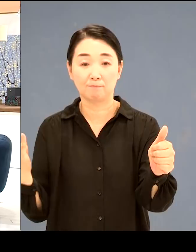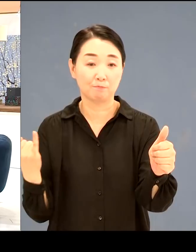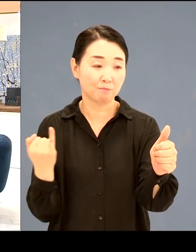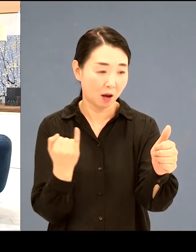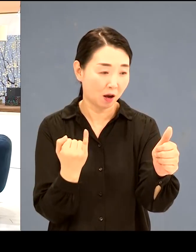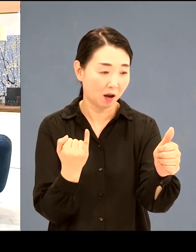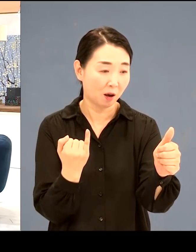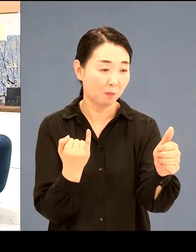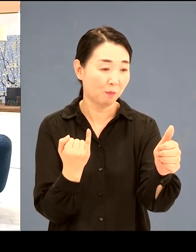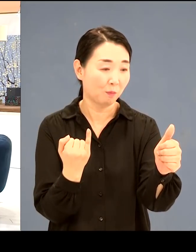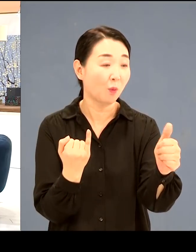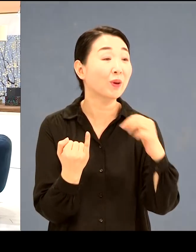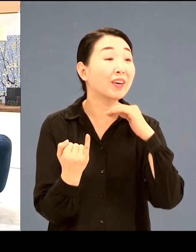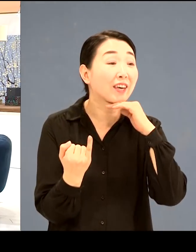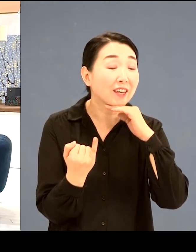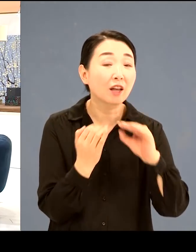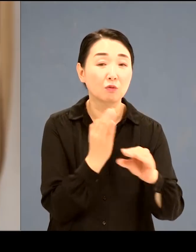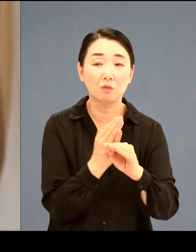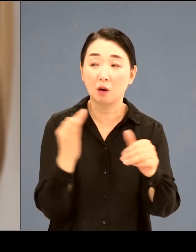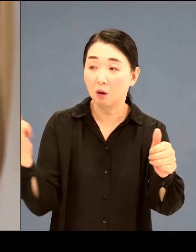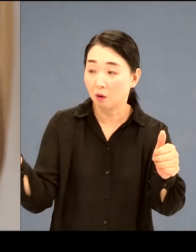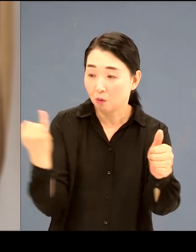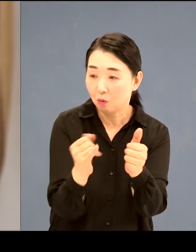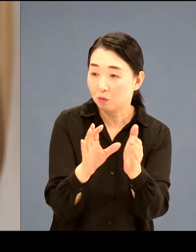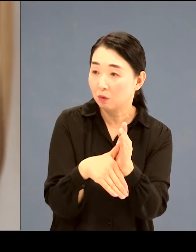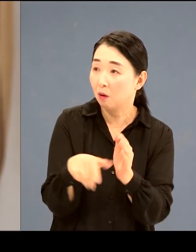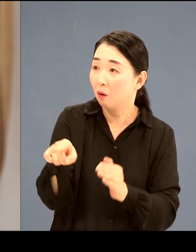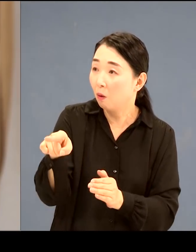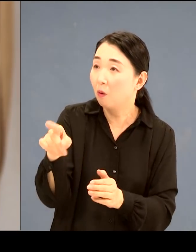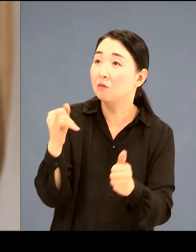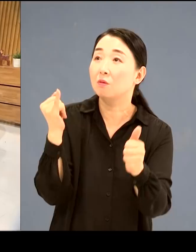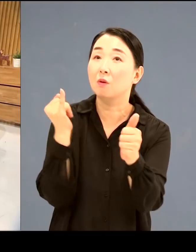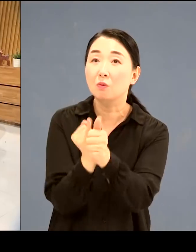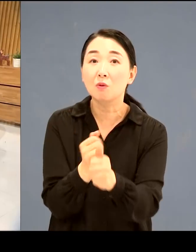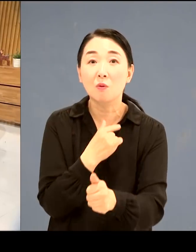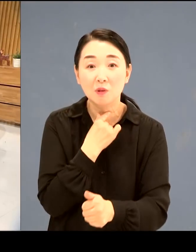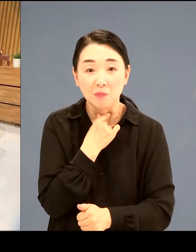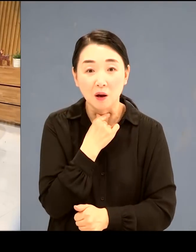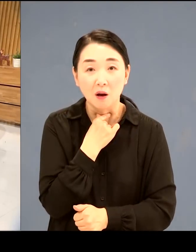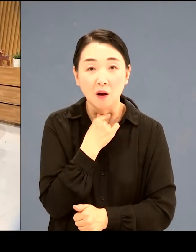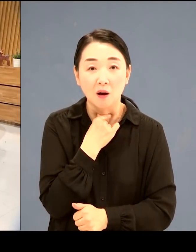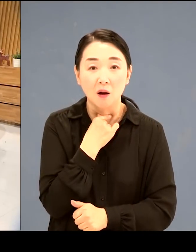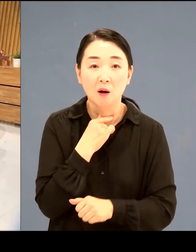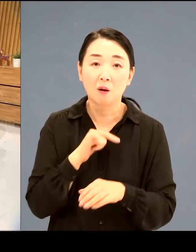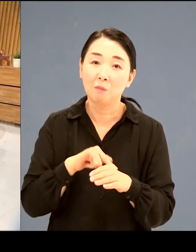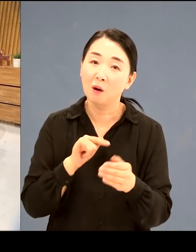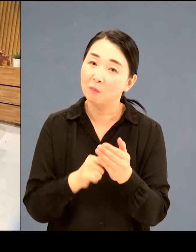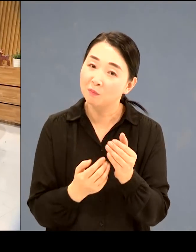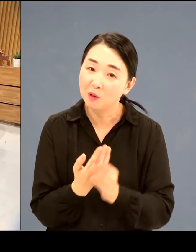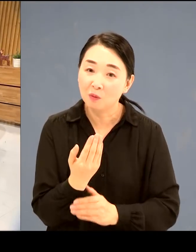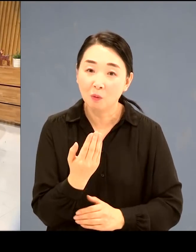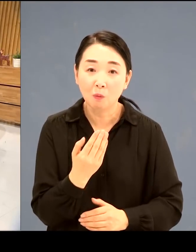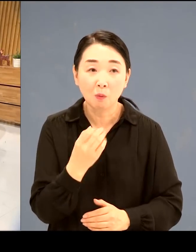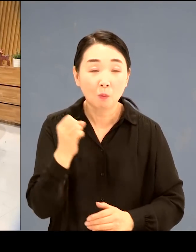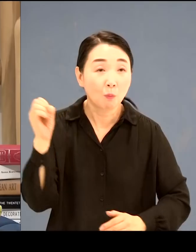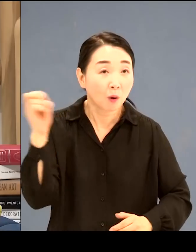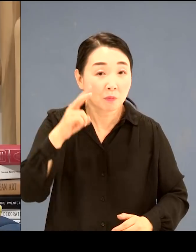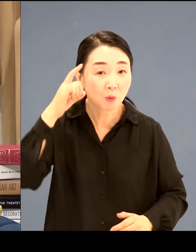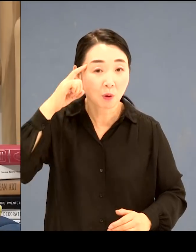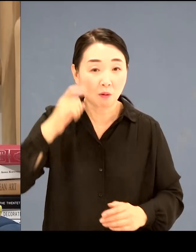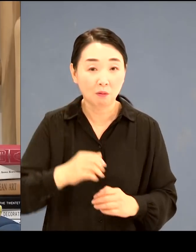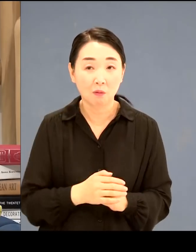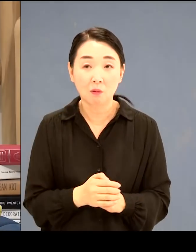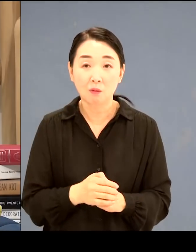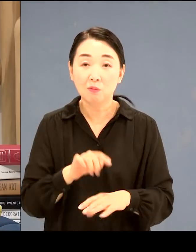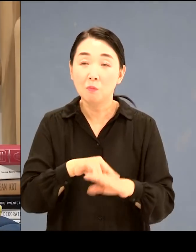어허. 근데 걸어 들어오는 순간 쟤랑 결혼해야겠다. 그 이게 마음이 웬일이야 또 갑자기. 왜요? 그런